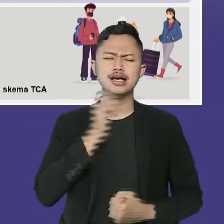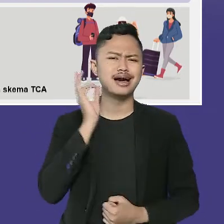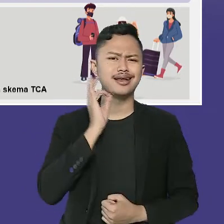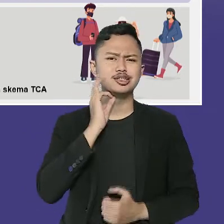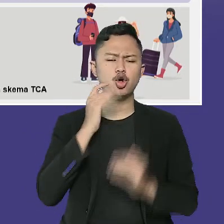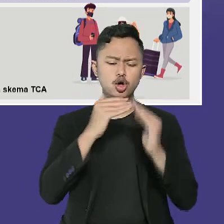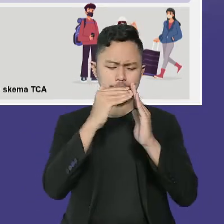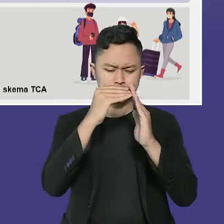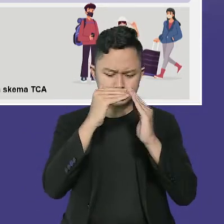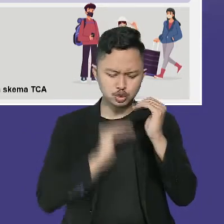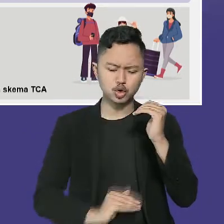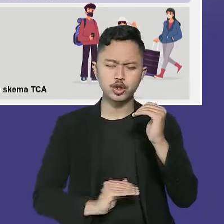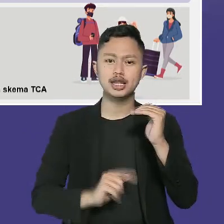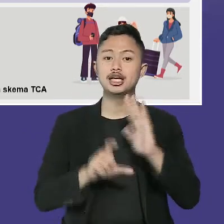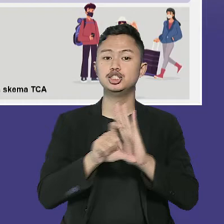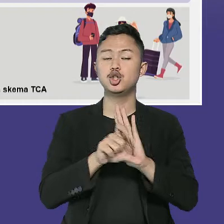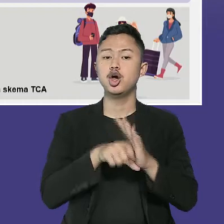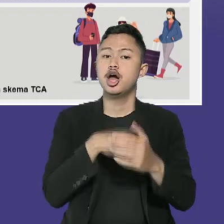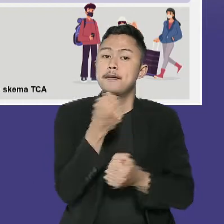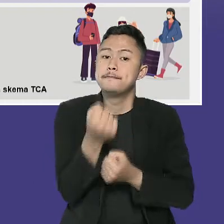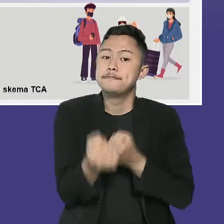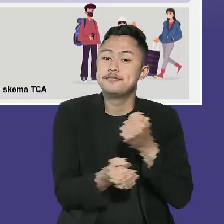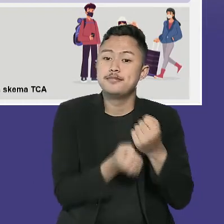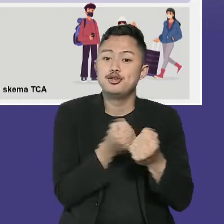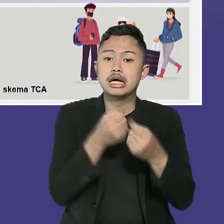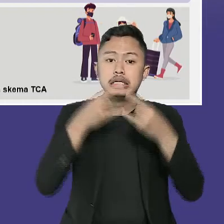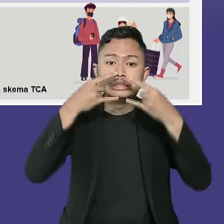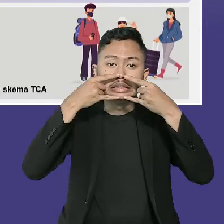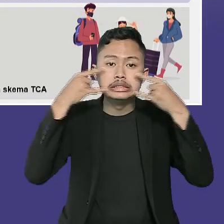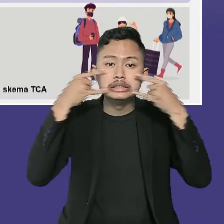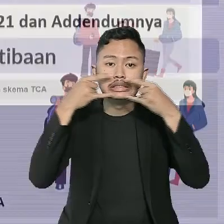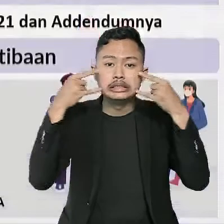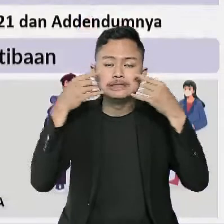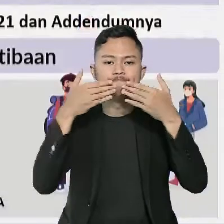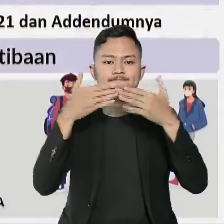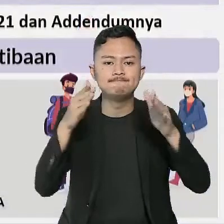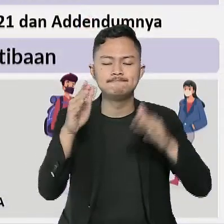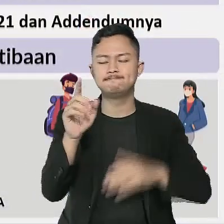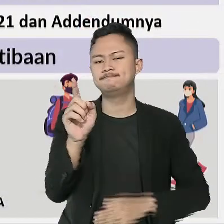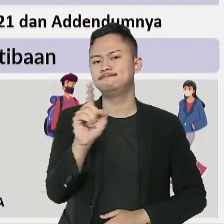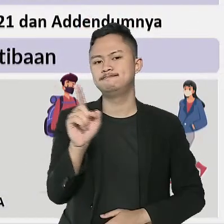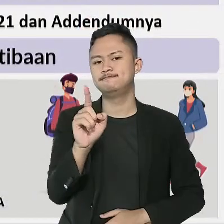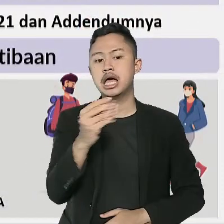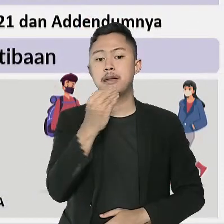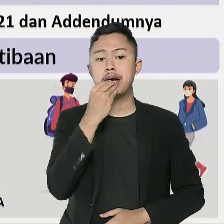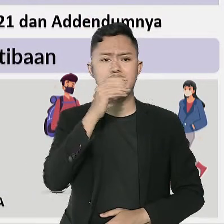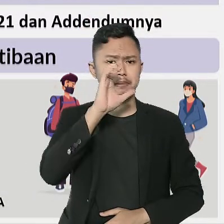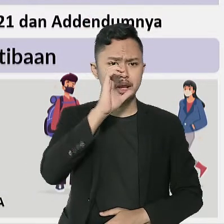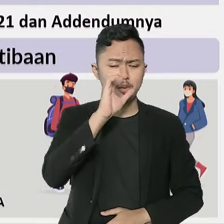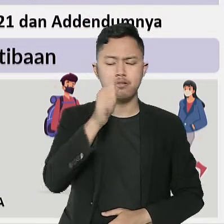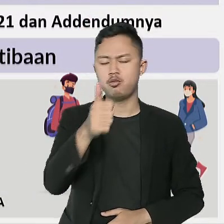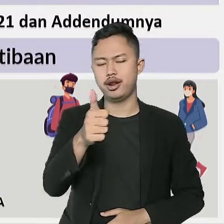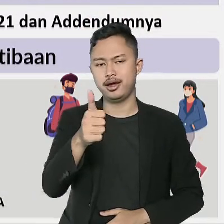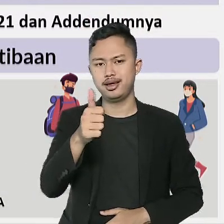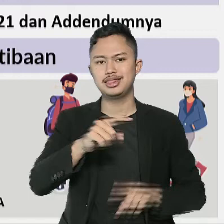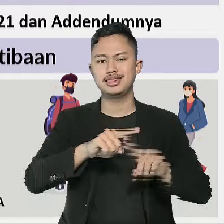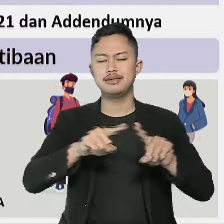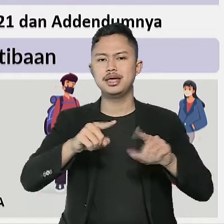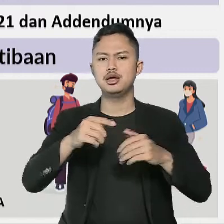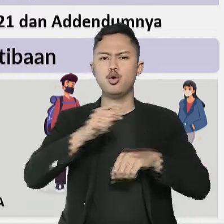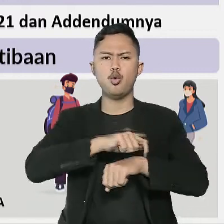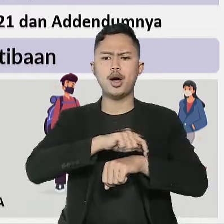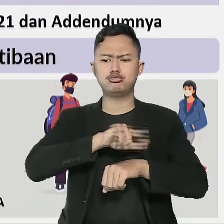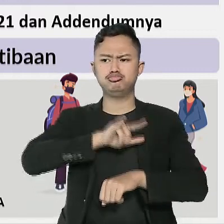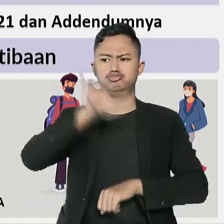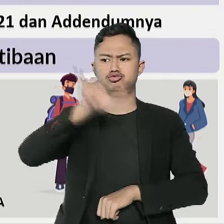ada. Misalnya, mengusahakan tidak melepas masker kecuali saat makan dan minum di perjalanan dalam durasi